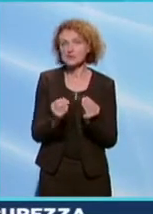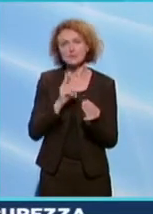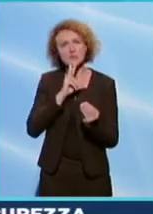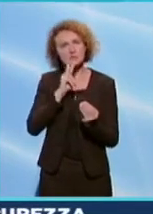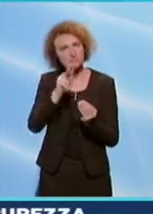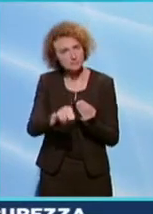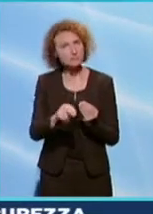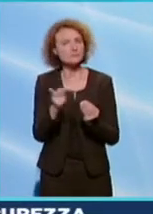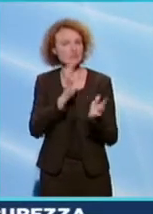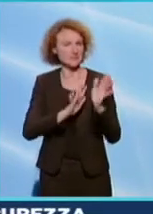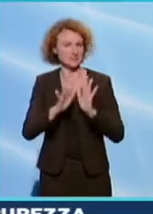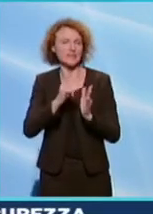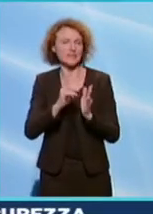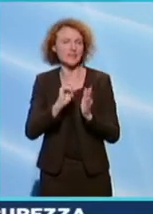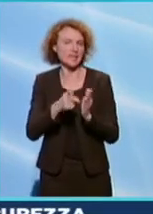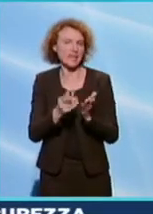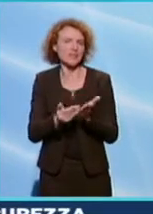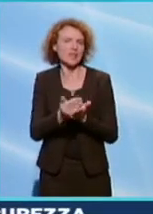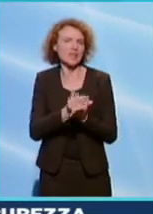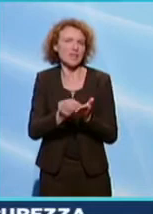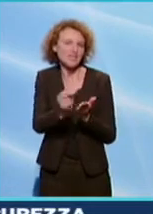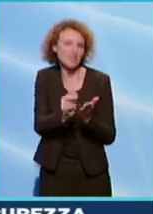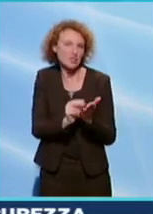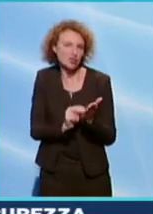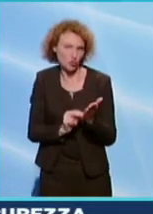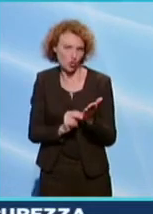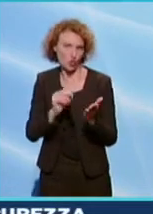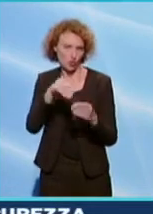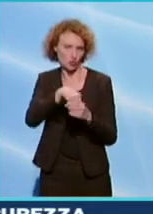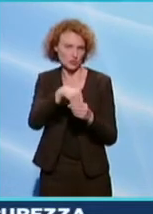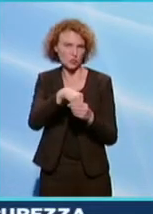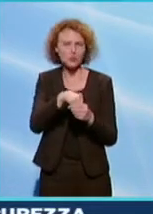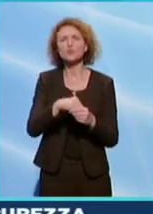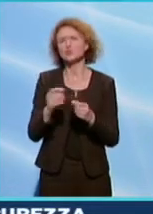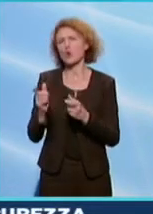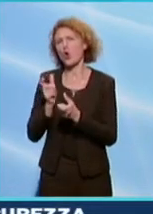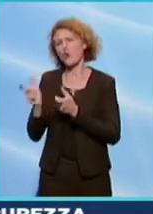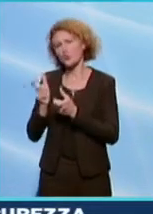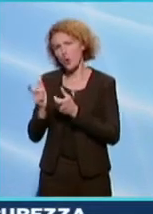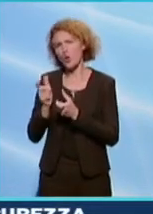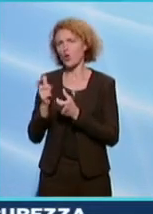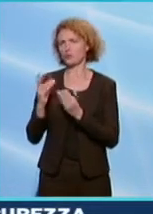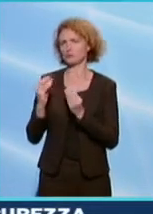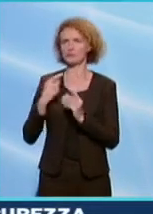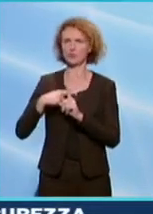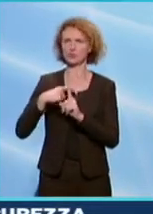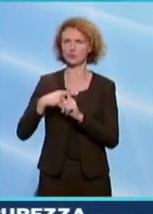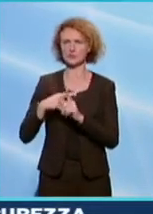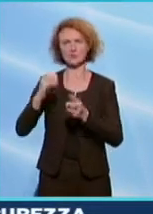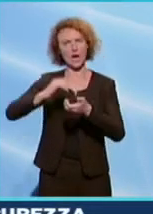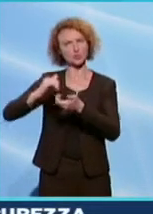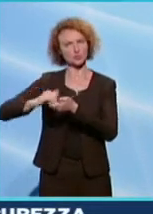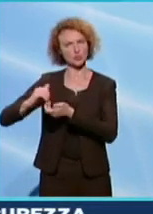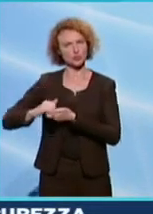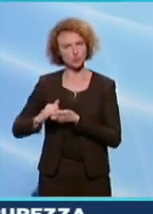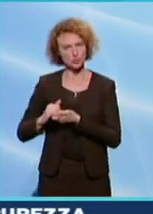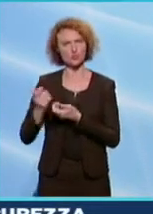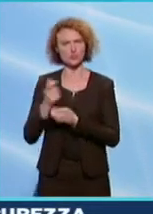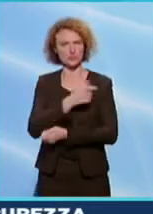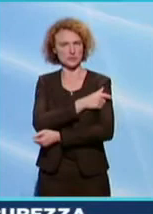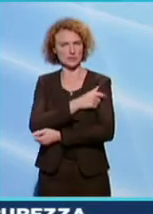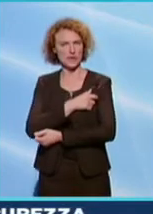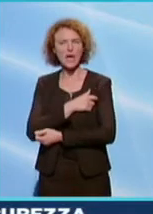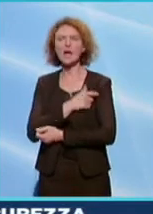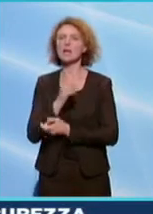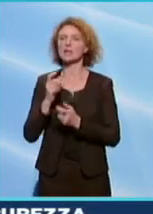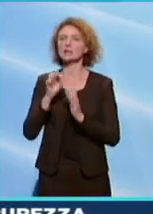contenuto dello stesso già oggetto di un confronto molto positivo con le associazioni datoriali e organizzazioni sindacali in data